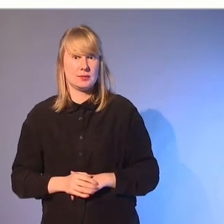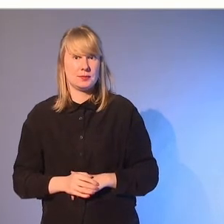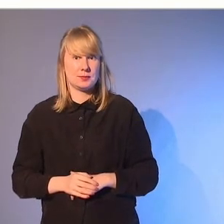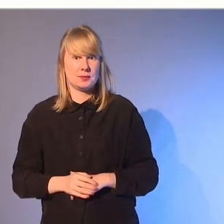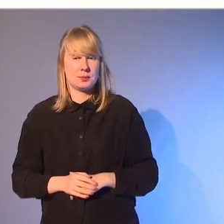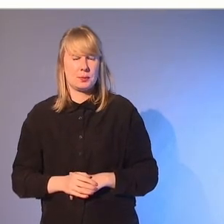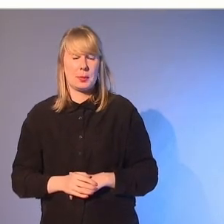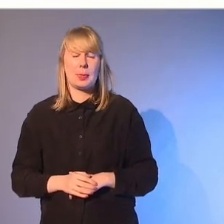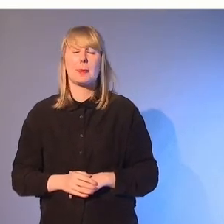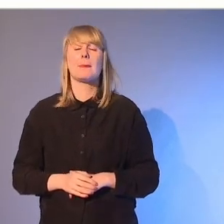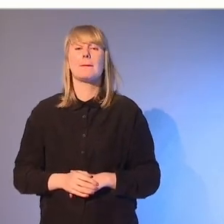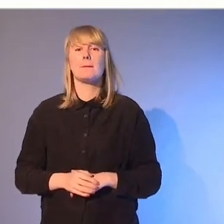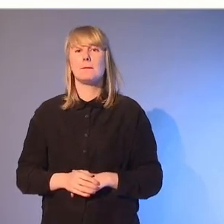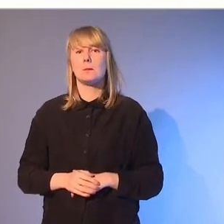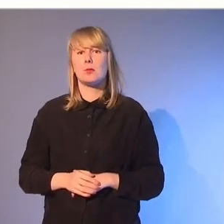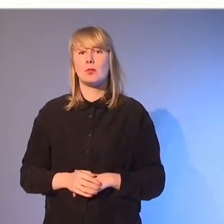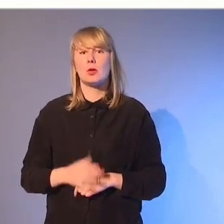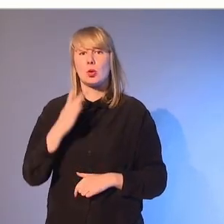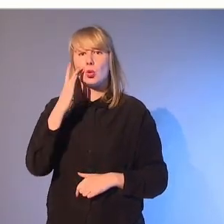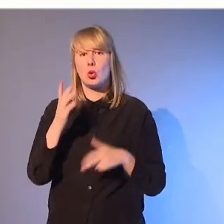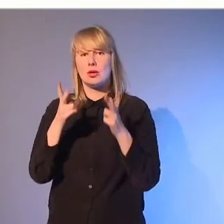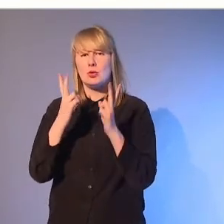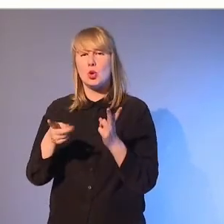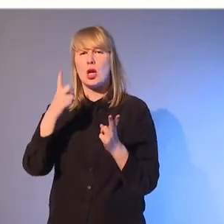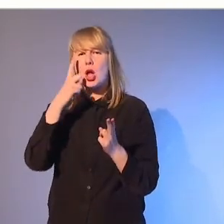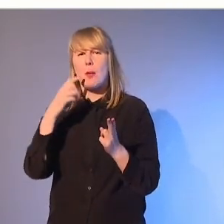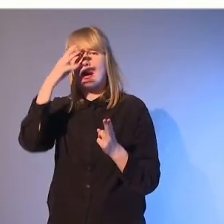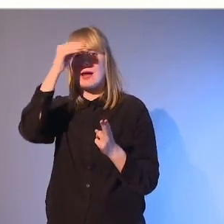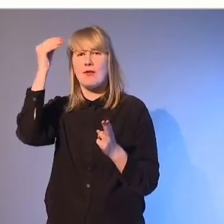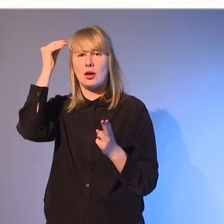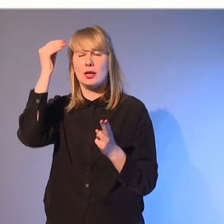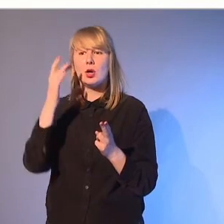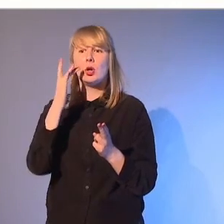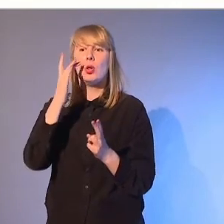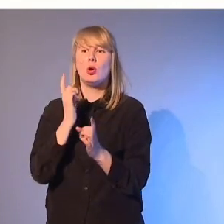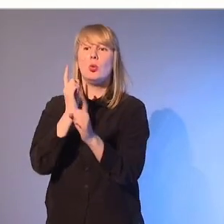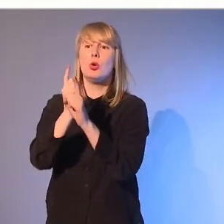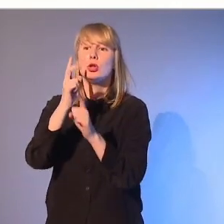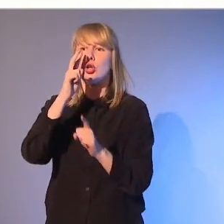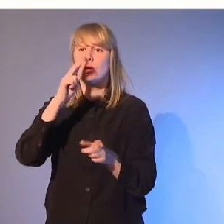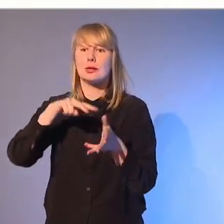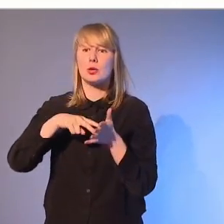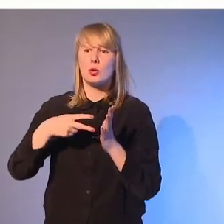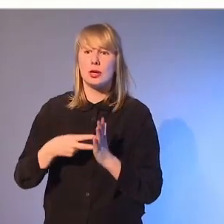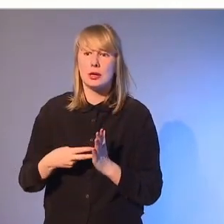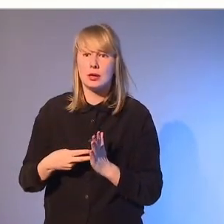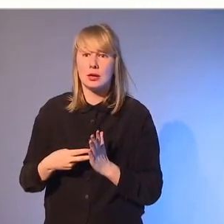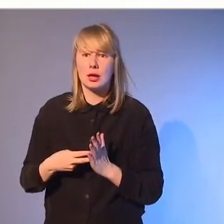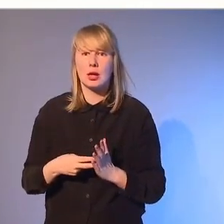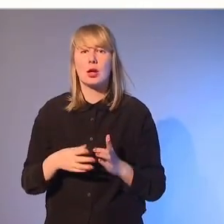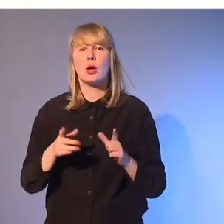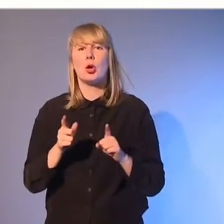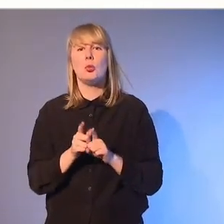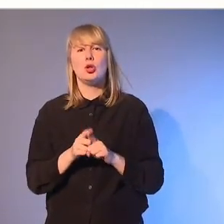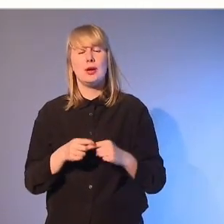For det er jo sånn da at når man bruker sine gamle erfaringer i møte med ny teknologi, så mister man kanskje